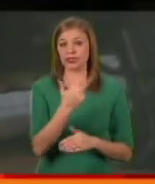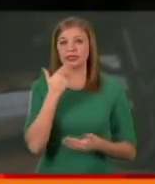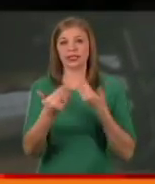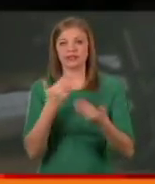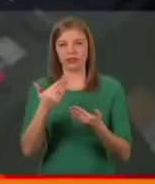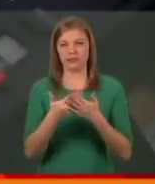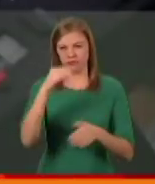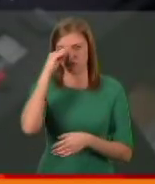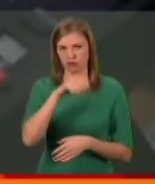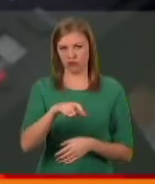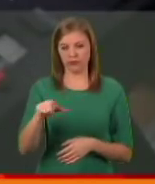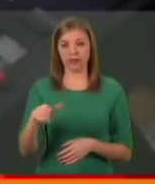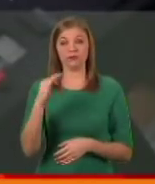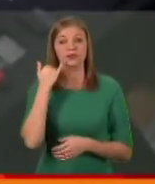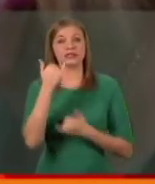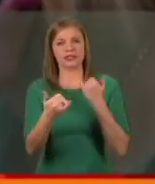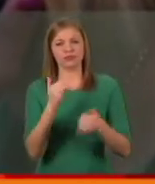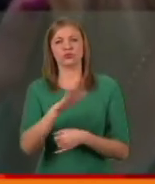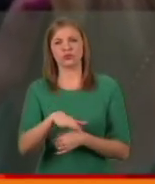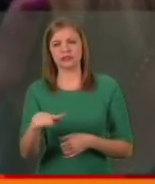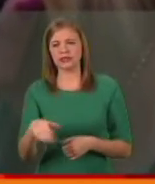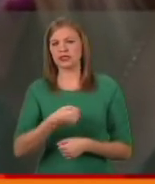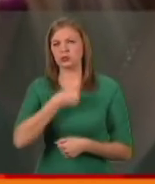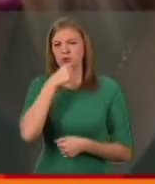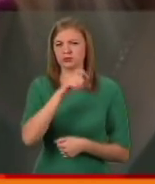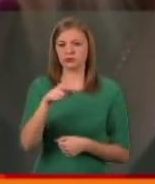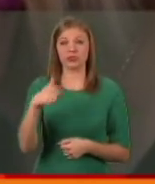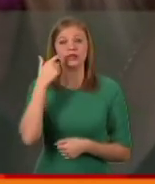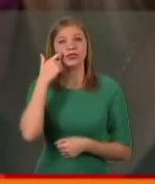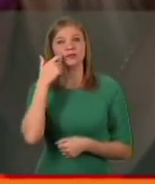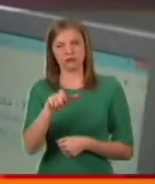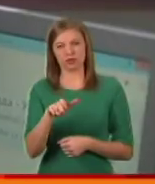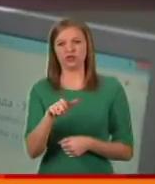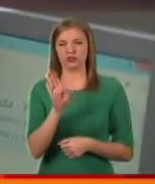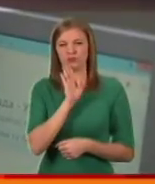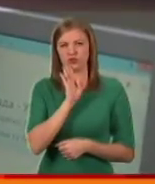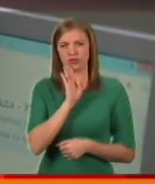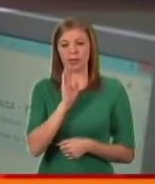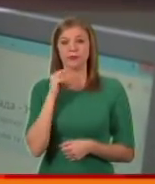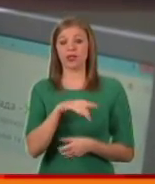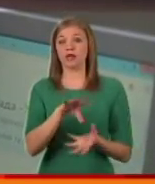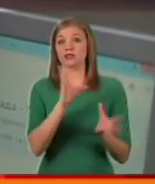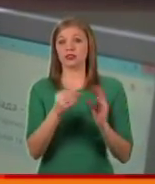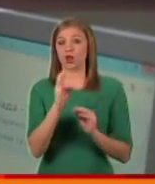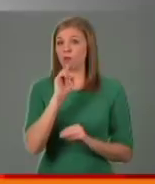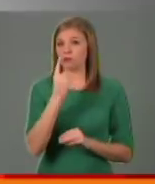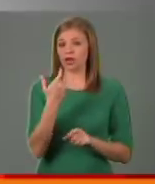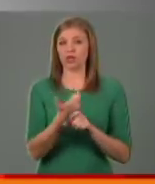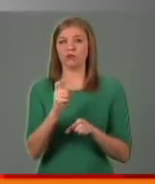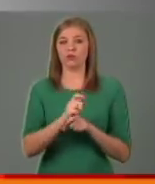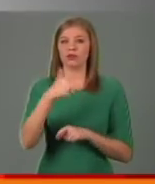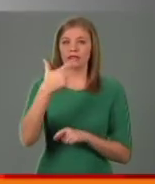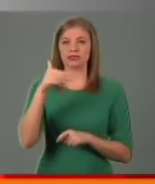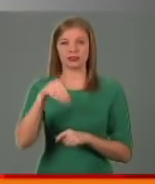звернень від чоловіків. Телефонують і діти, та літні люди. Більшість – усе ж жінки. Загалом на рік понад